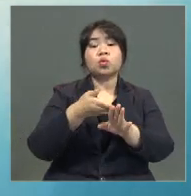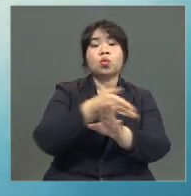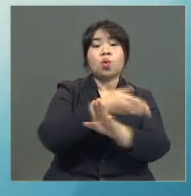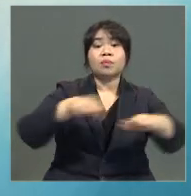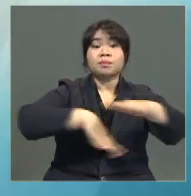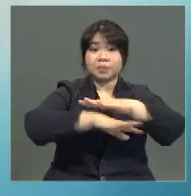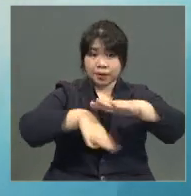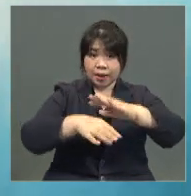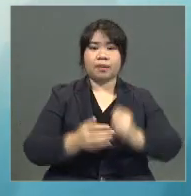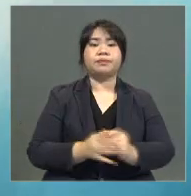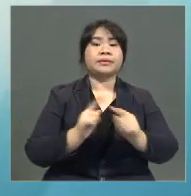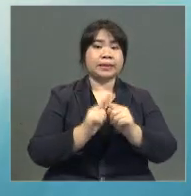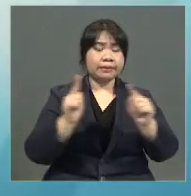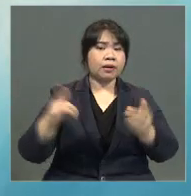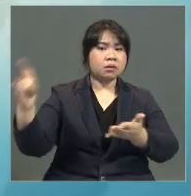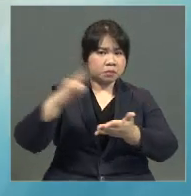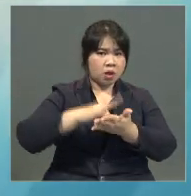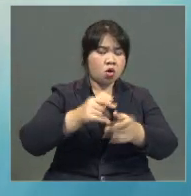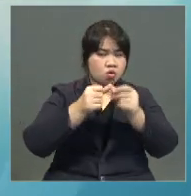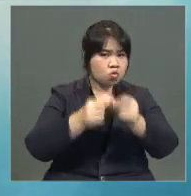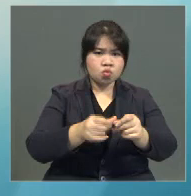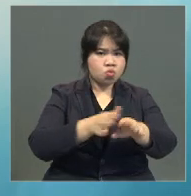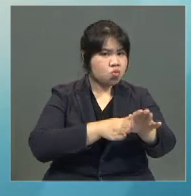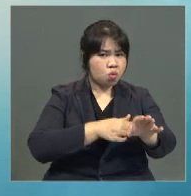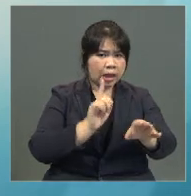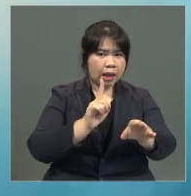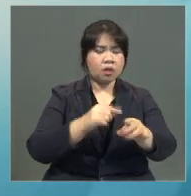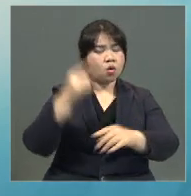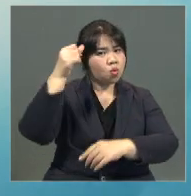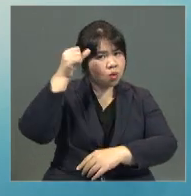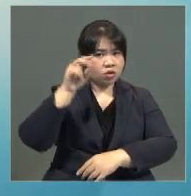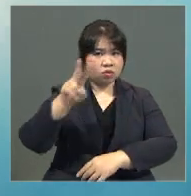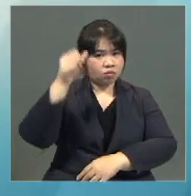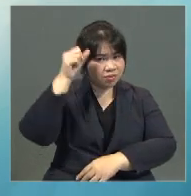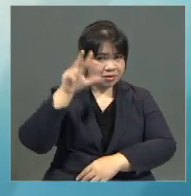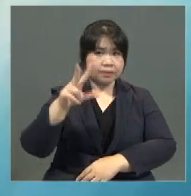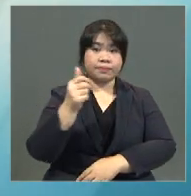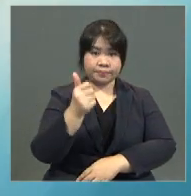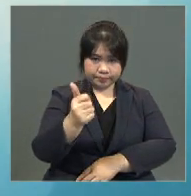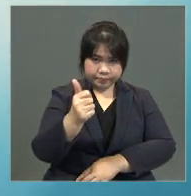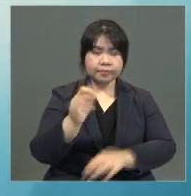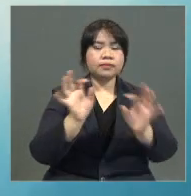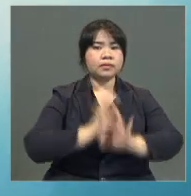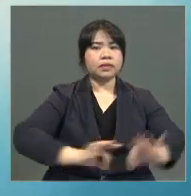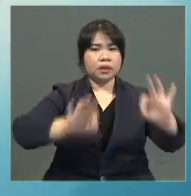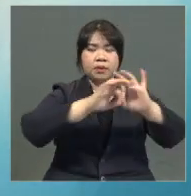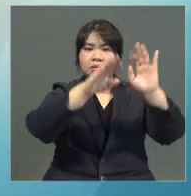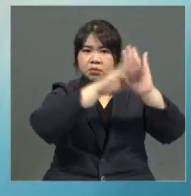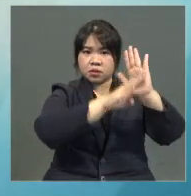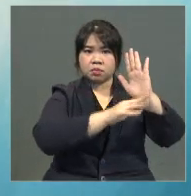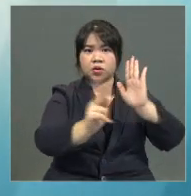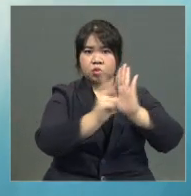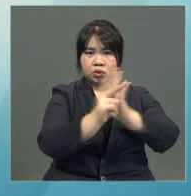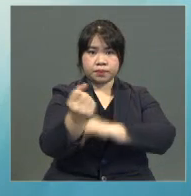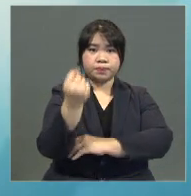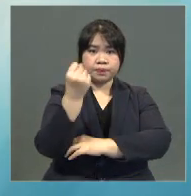านั้นแต่เป็นการเข้ามาในระยะสั้นในชวงเวลา 2-3 วันและที่สำคัญจะต้องมีเงื่อนไขที่เข้ม